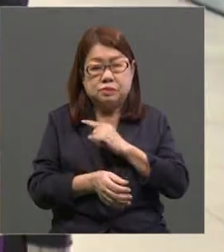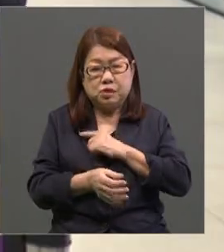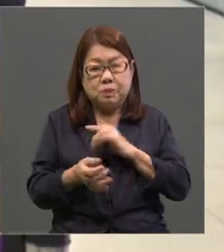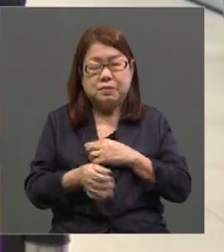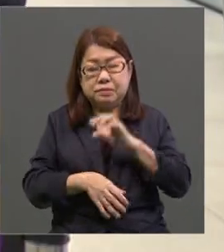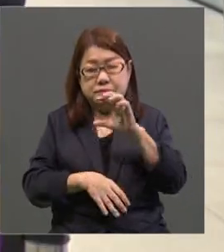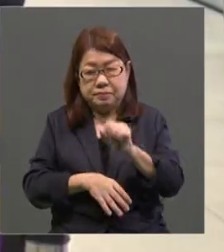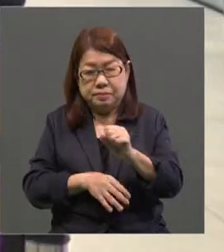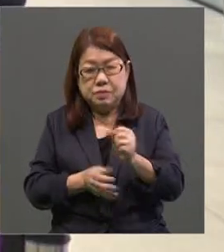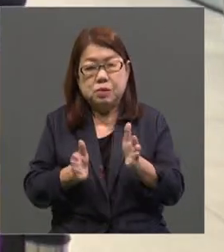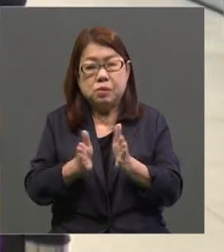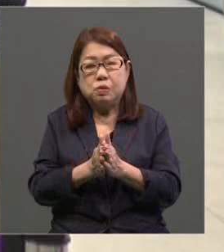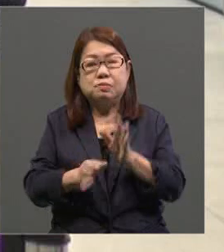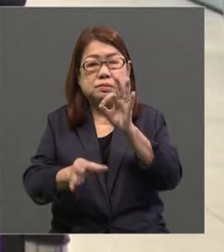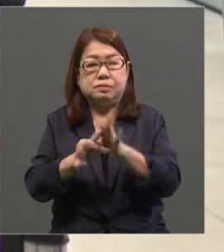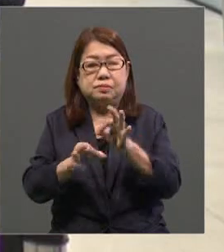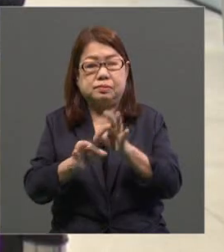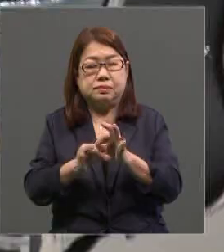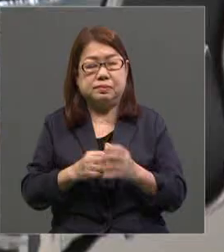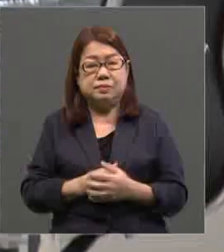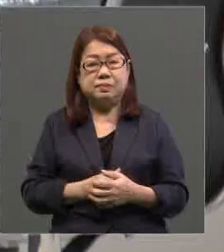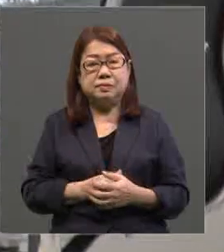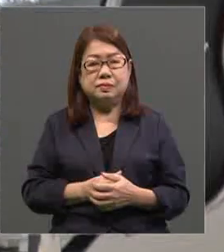ทำงานร่วมกับสถาบันการเงินได้